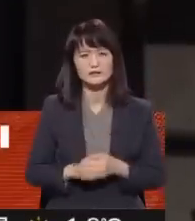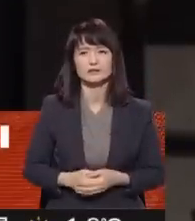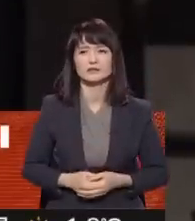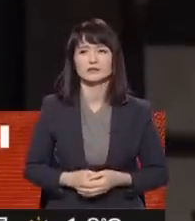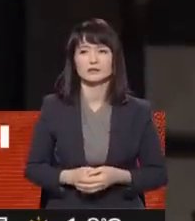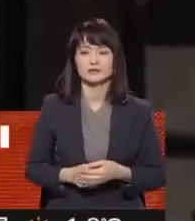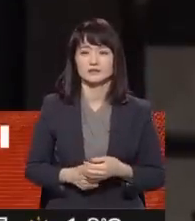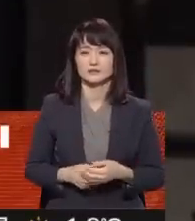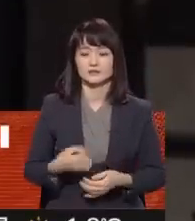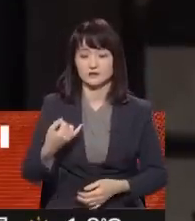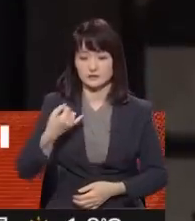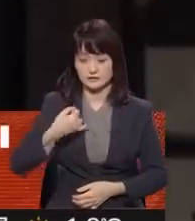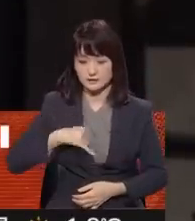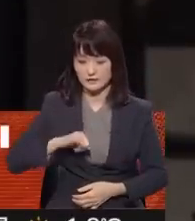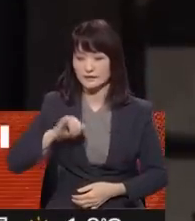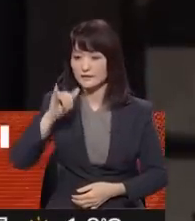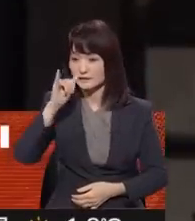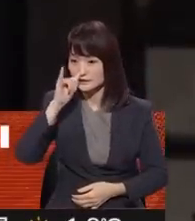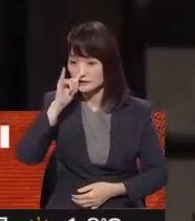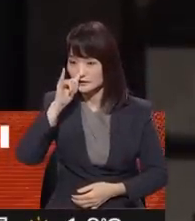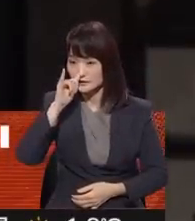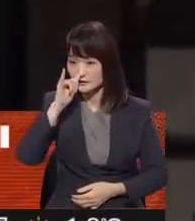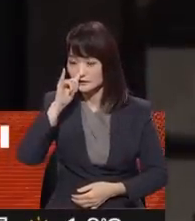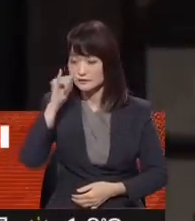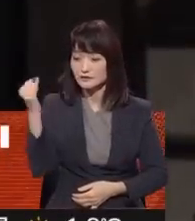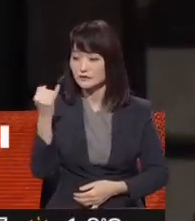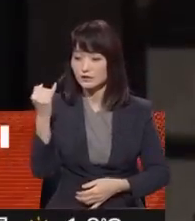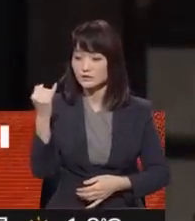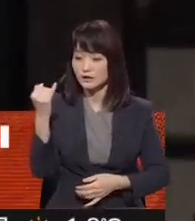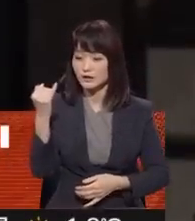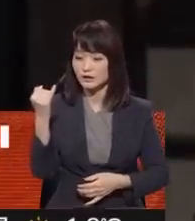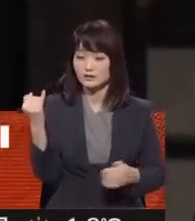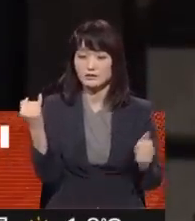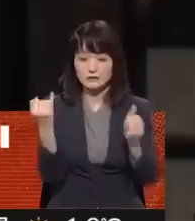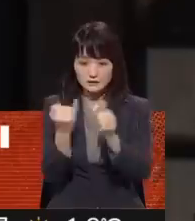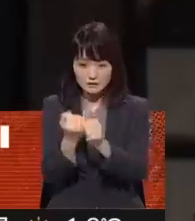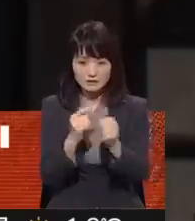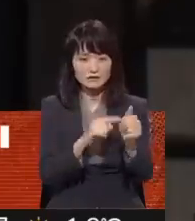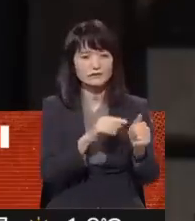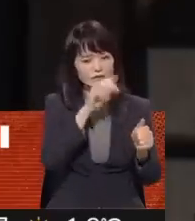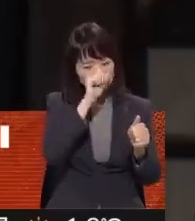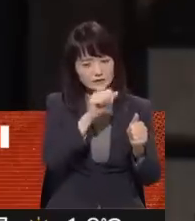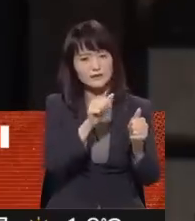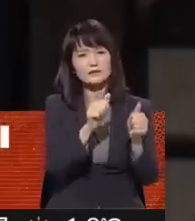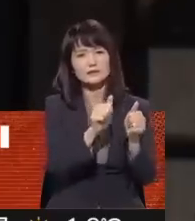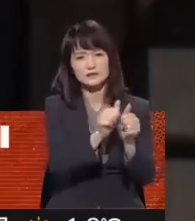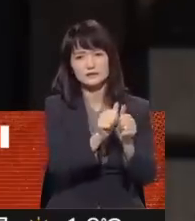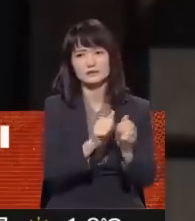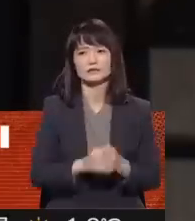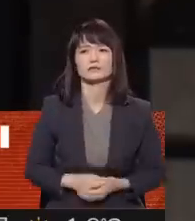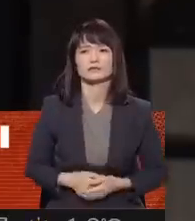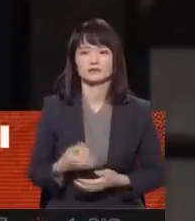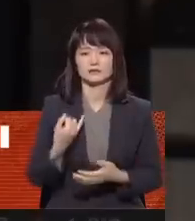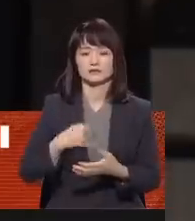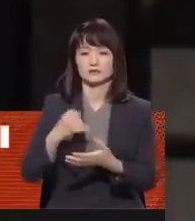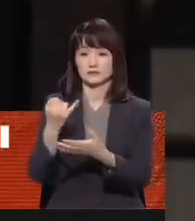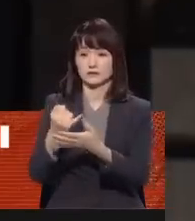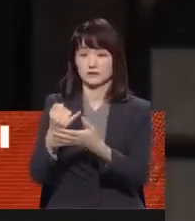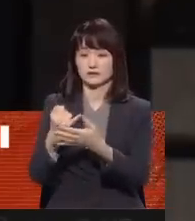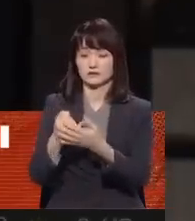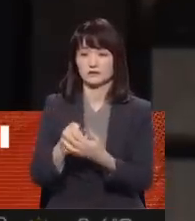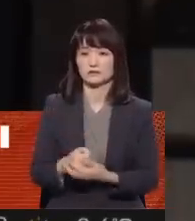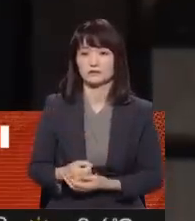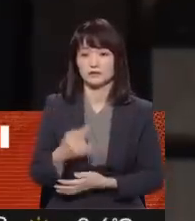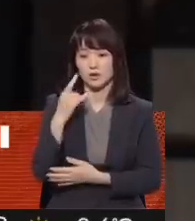있는 여성을 사랑만으로 결혼한 착한 남성이잖아요 큰아이는 엄마 아빠가 뭐 이혼을 한 상태고 새아빠를